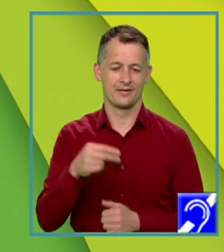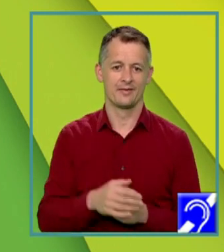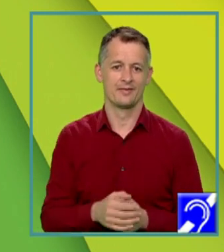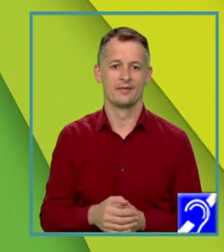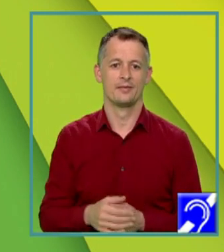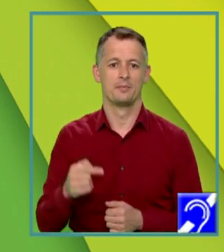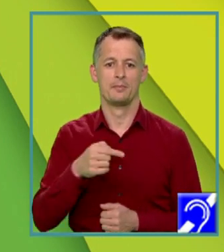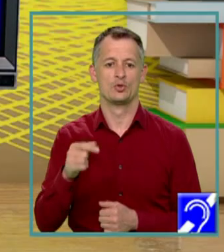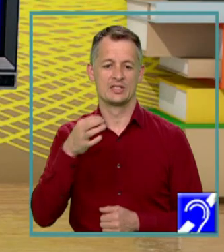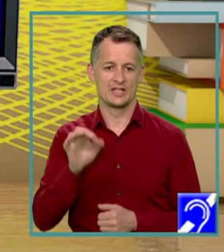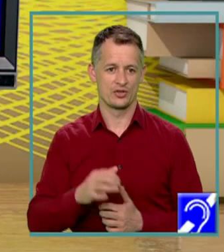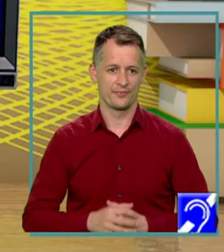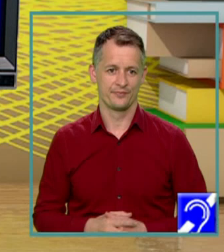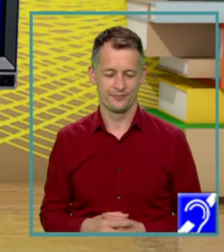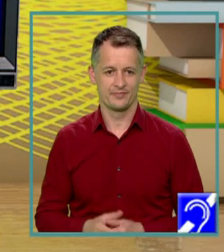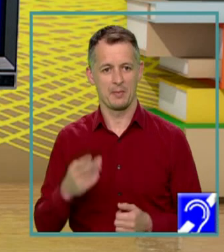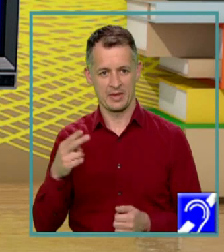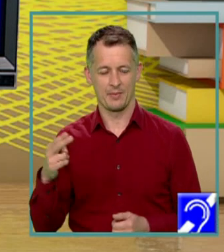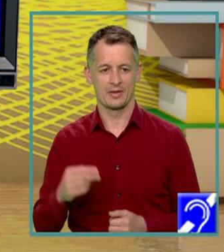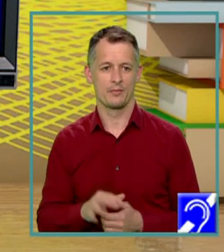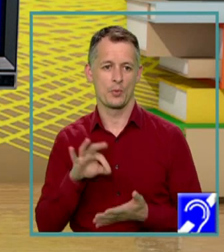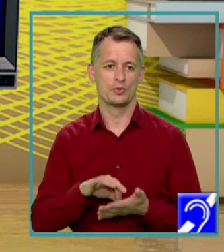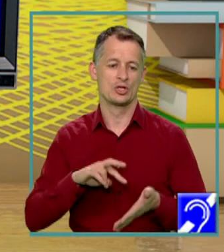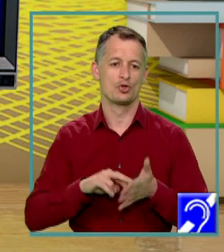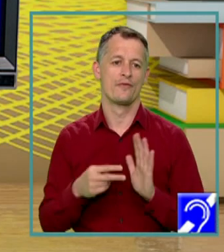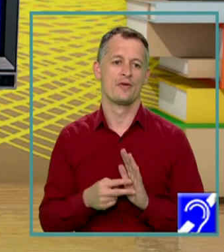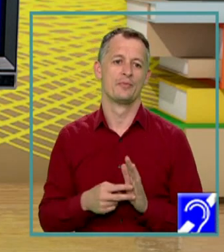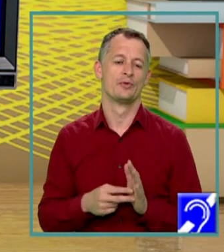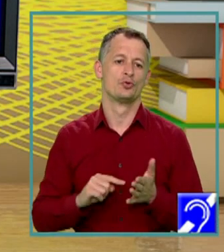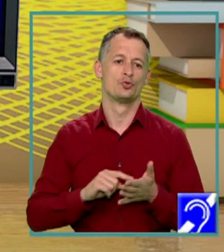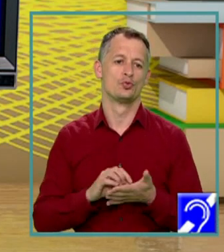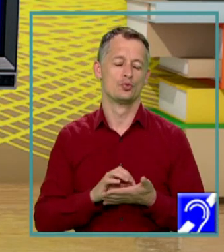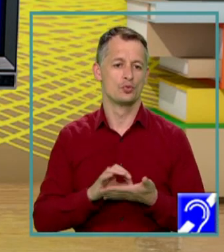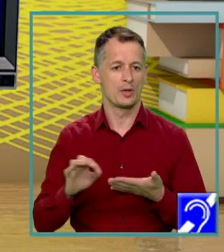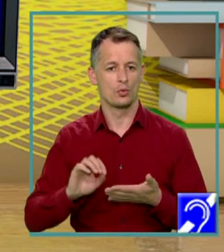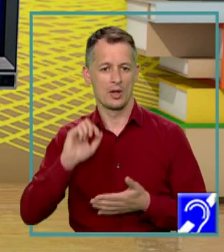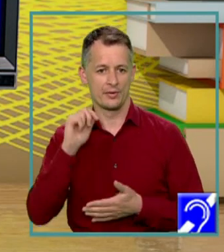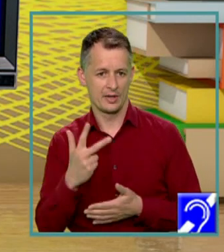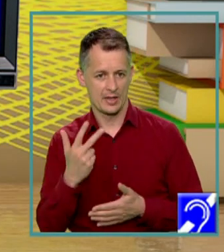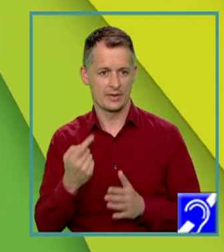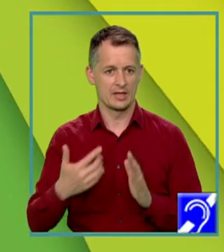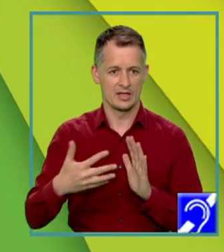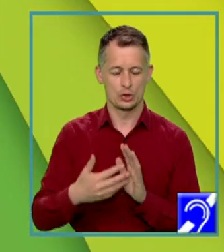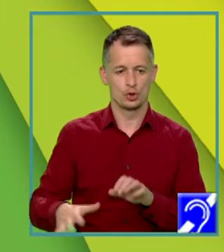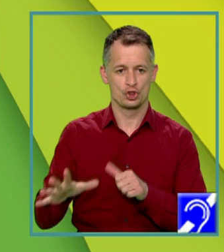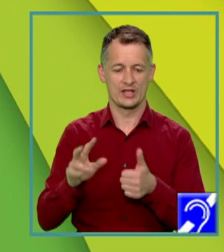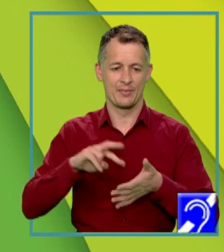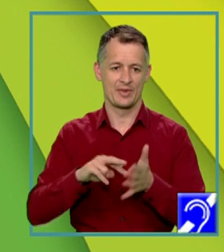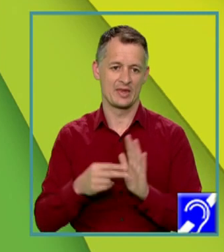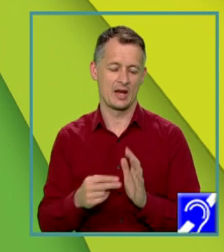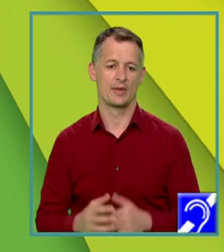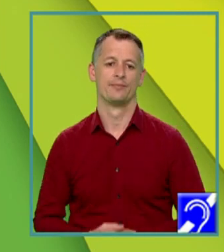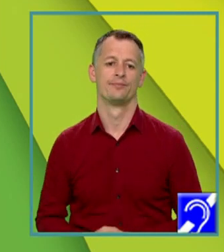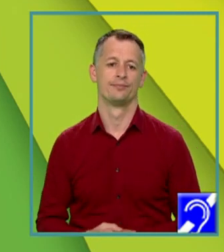minus 10 mai departe vă propun să rezolvăm subiectul al treilea din testul șase de antrenament